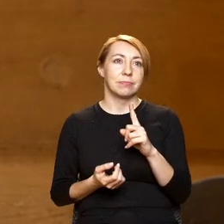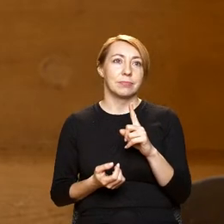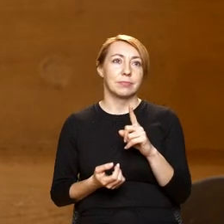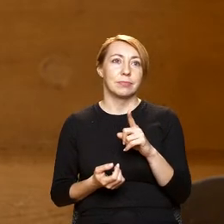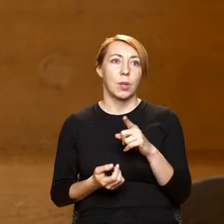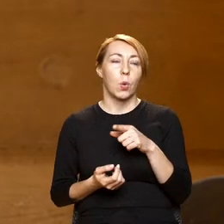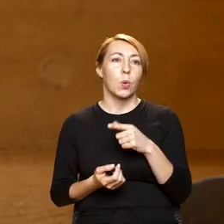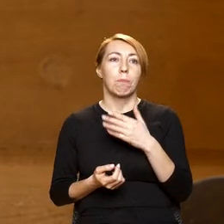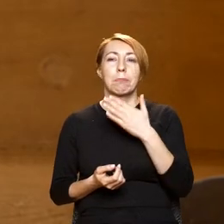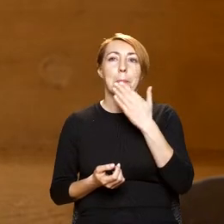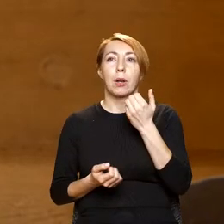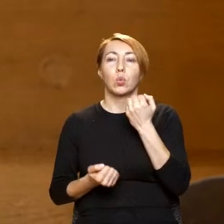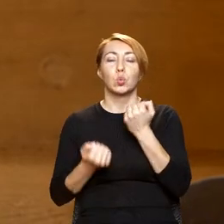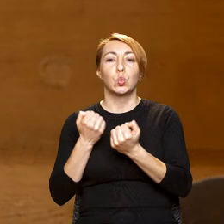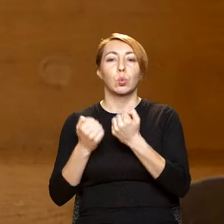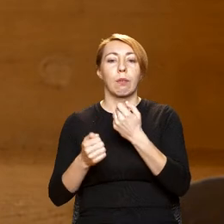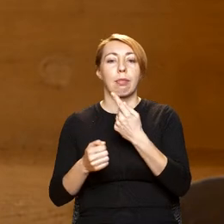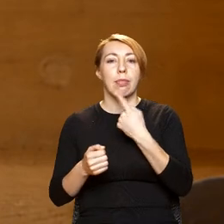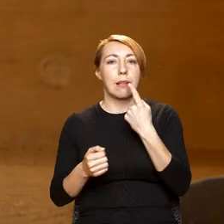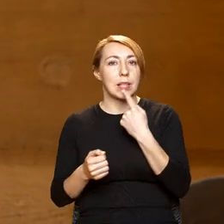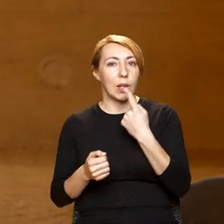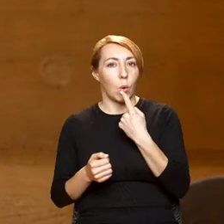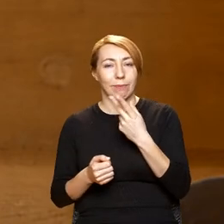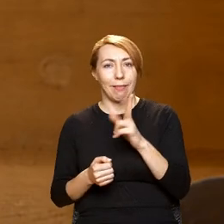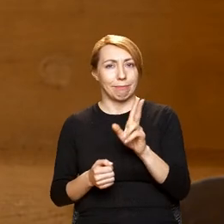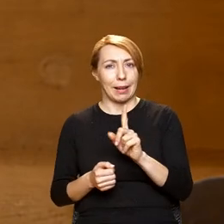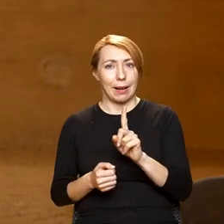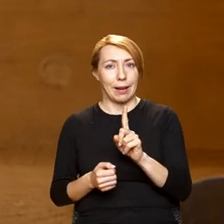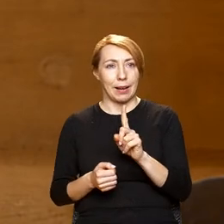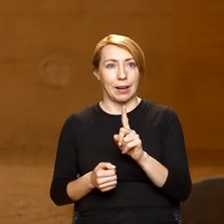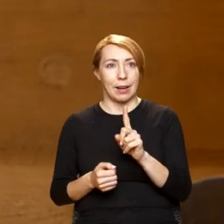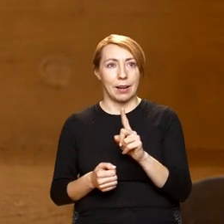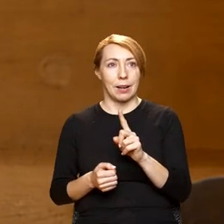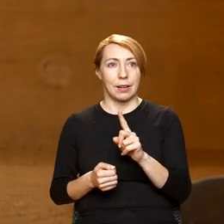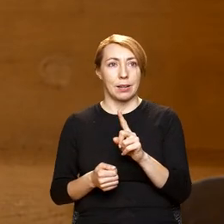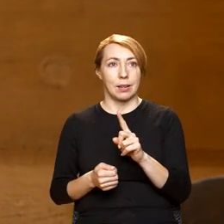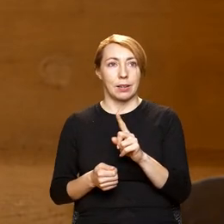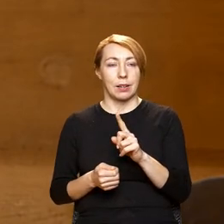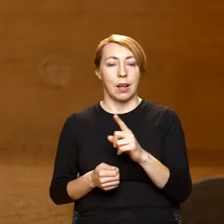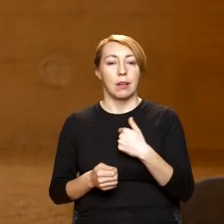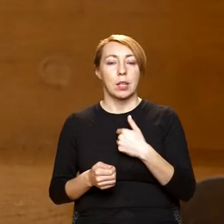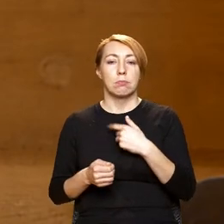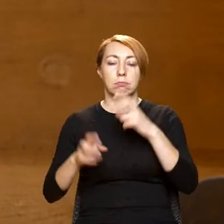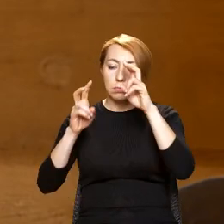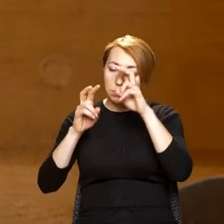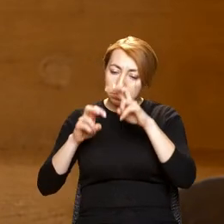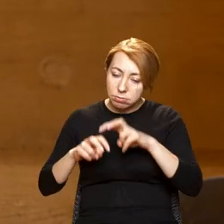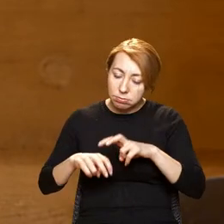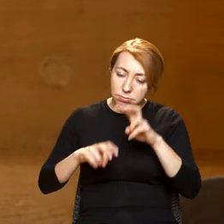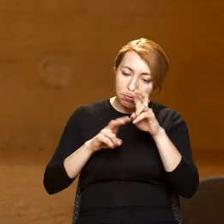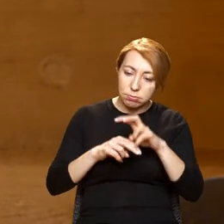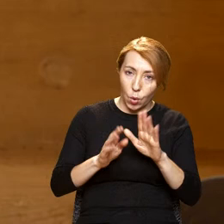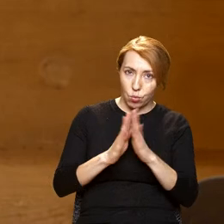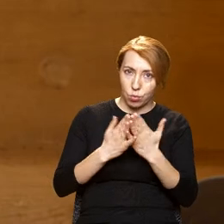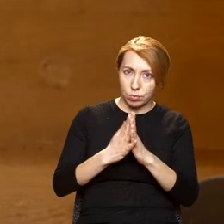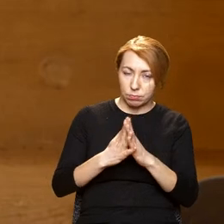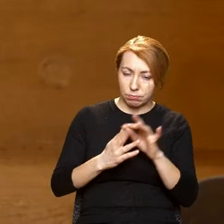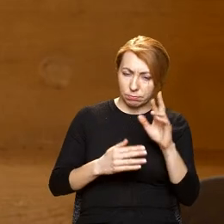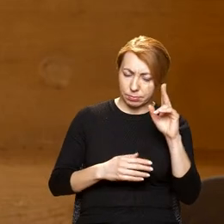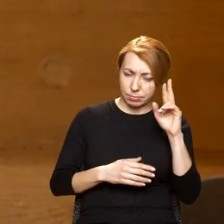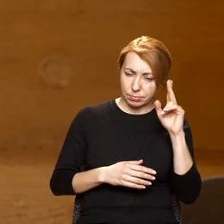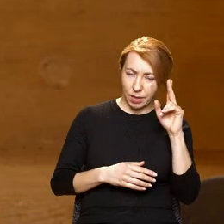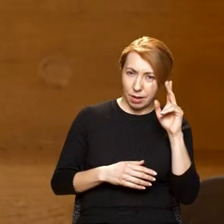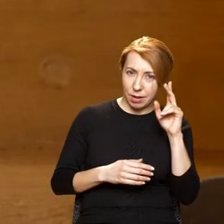z trudnościami językowymi, bo gdy przejrzałam nieco książkę, zorientowałam się, że